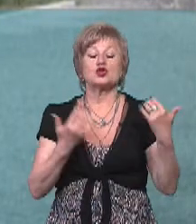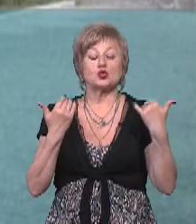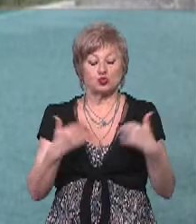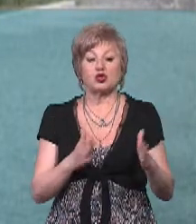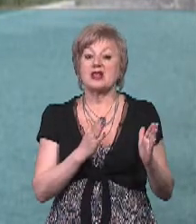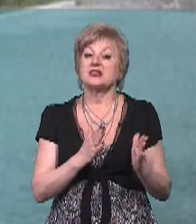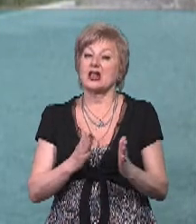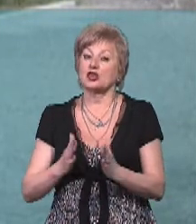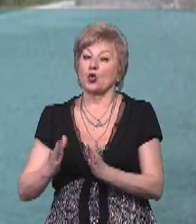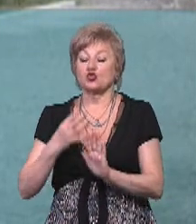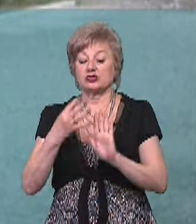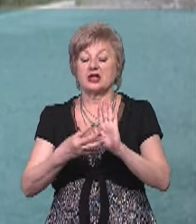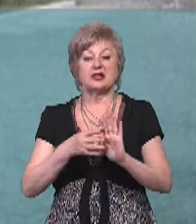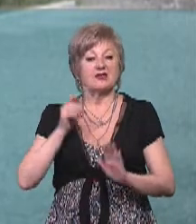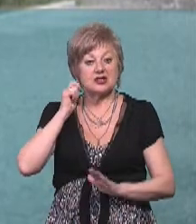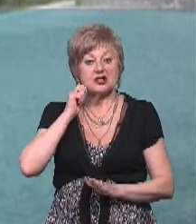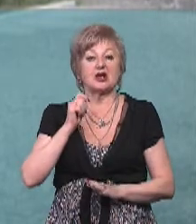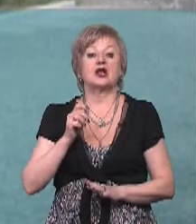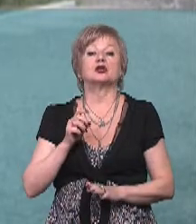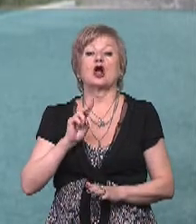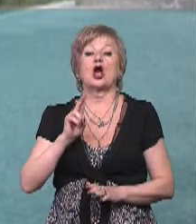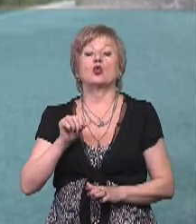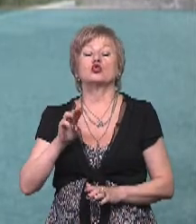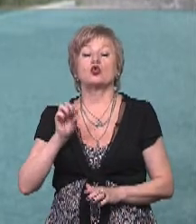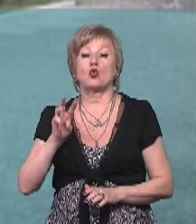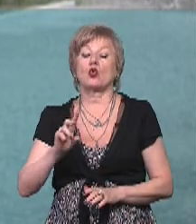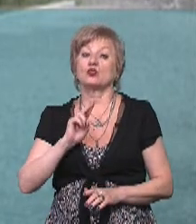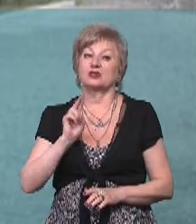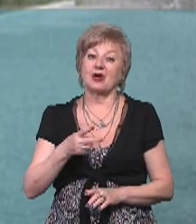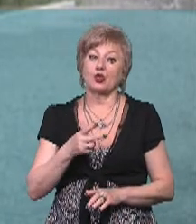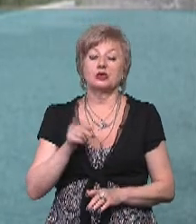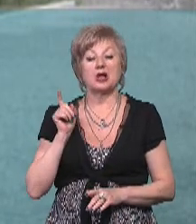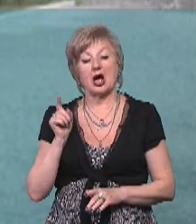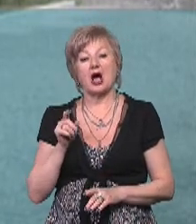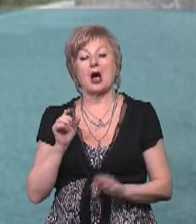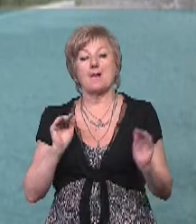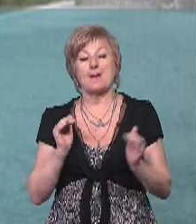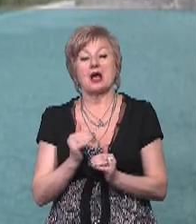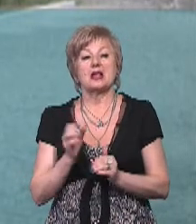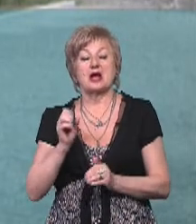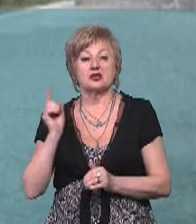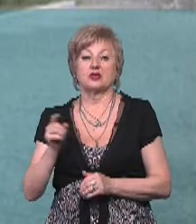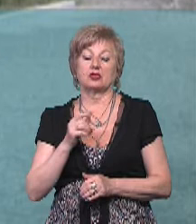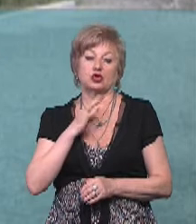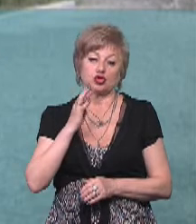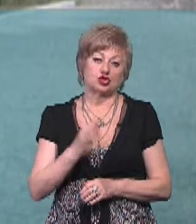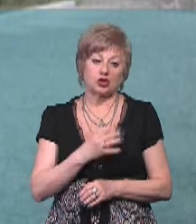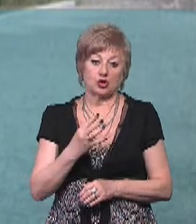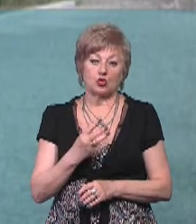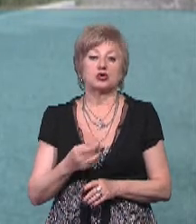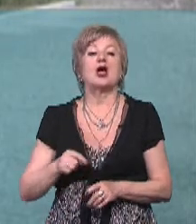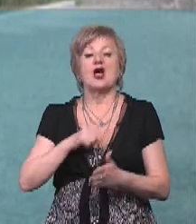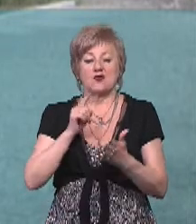налагоджено 9 років, Кушугум тільки 2-й рік, Малокатеринівка там років 4-5. Є проблеми своєобразні, але це все